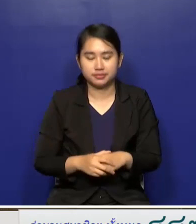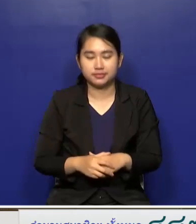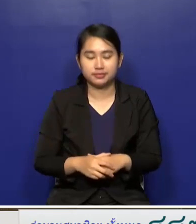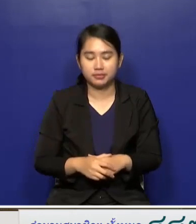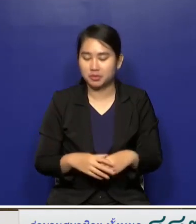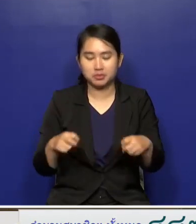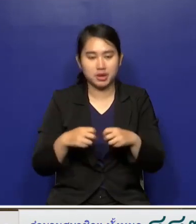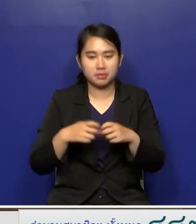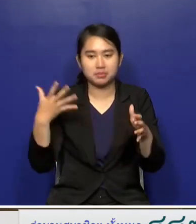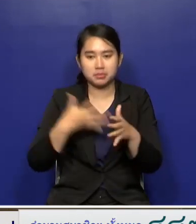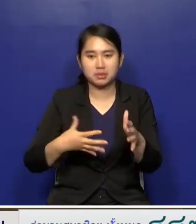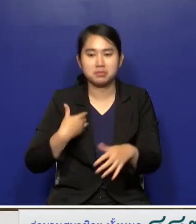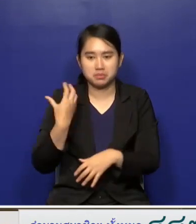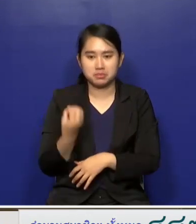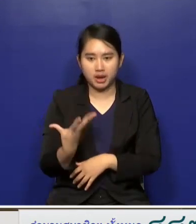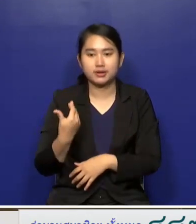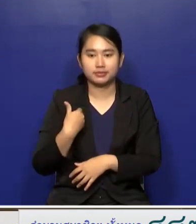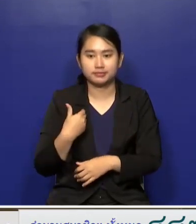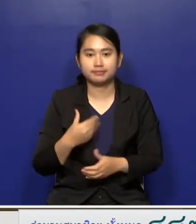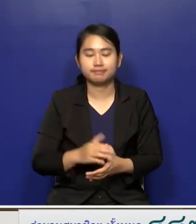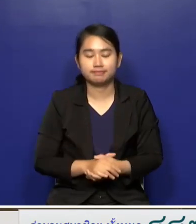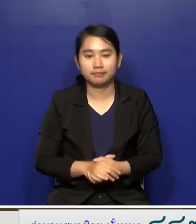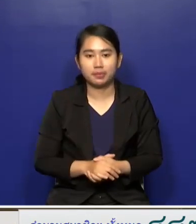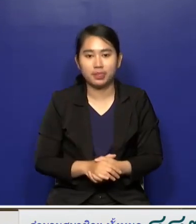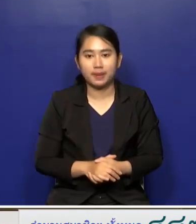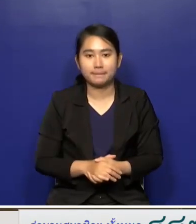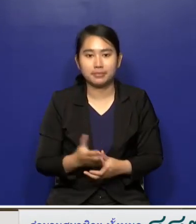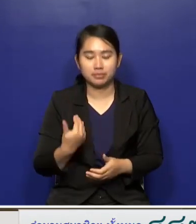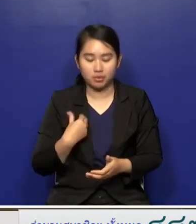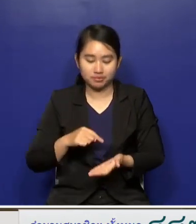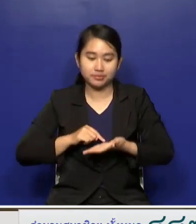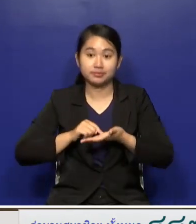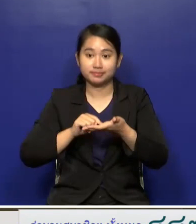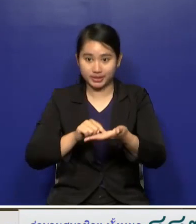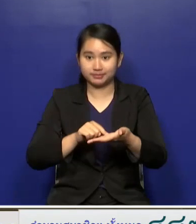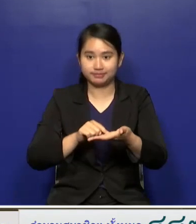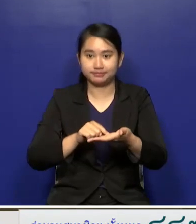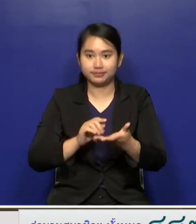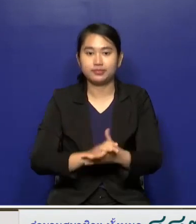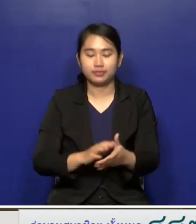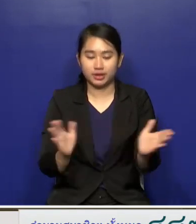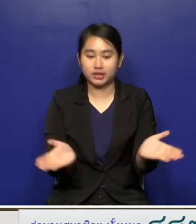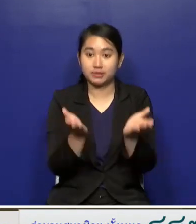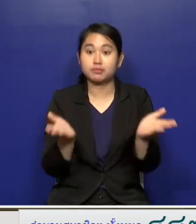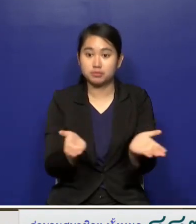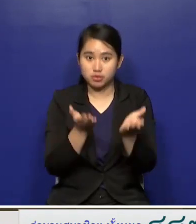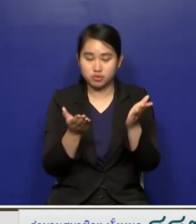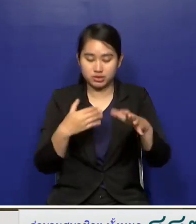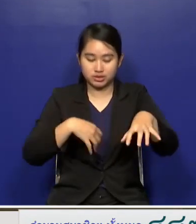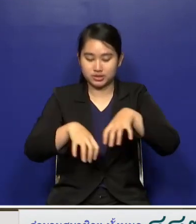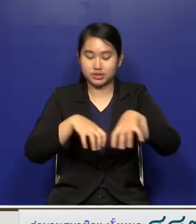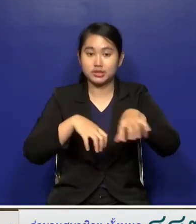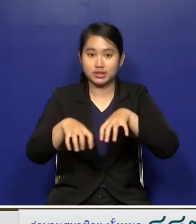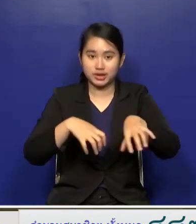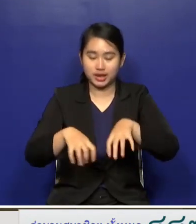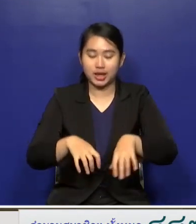มากทีเดียวผมจึงได้เสนอญัตติดังกล่าวเพื่อจะสนับสนุนการบริหารจัดการท้องถิ่นรูป